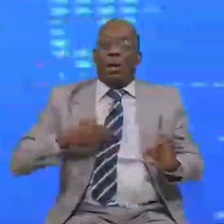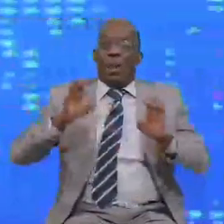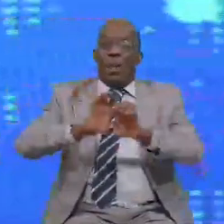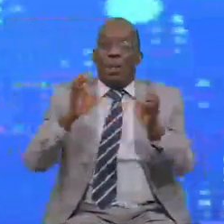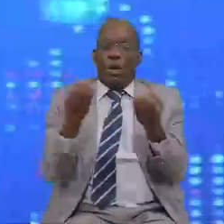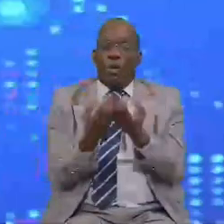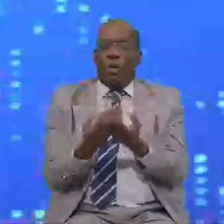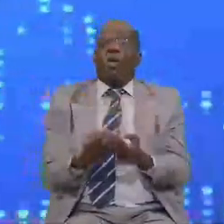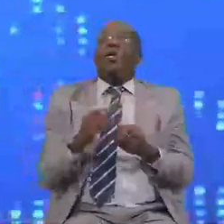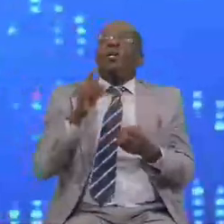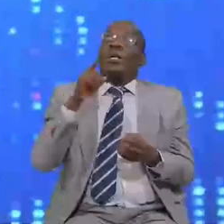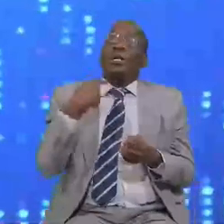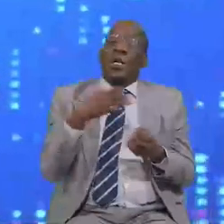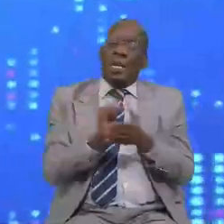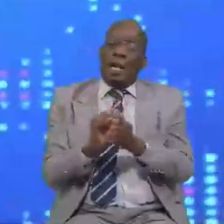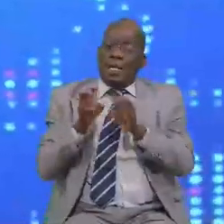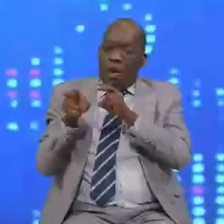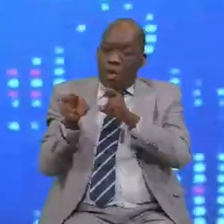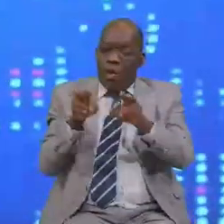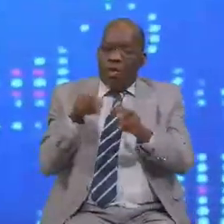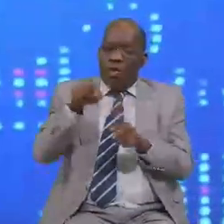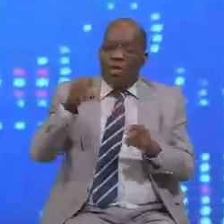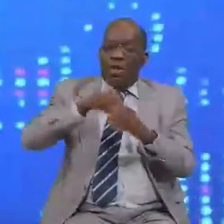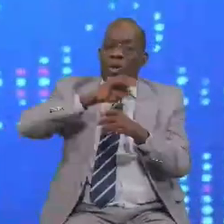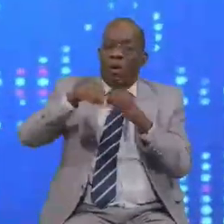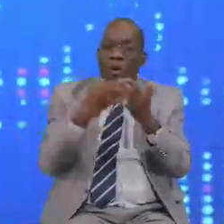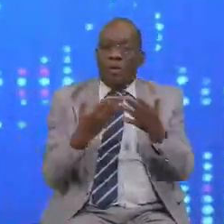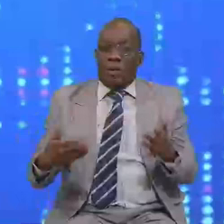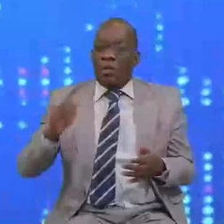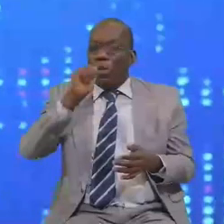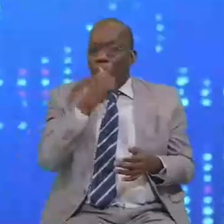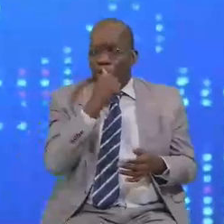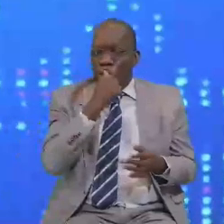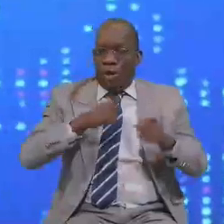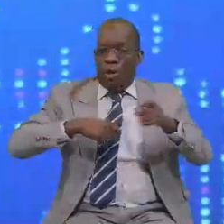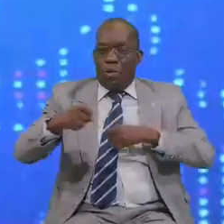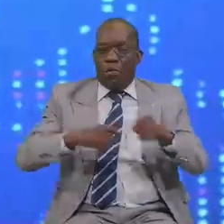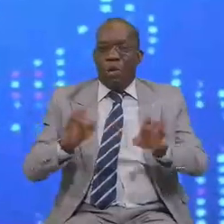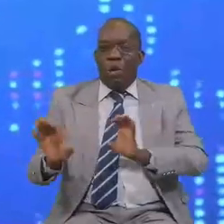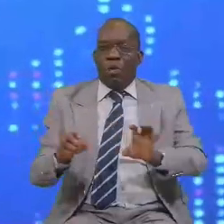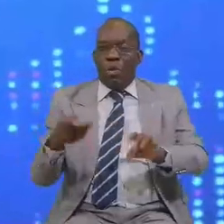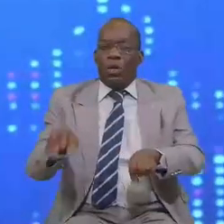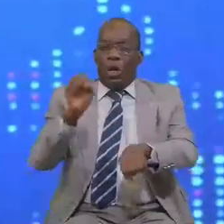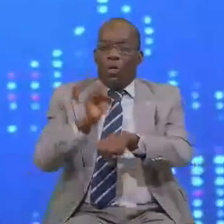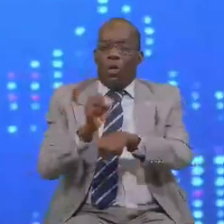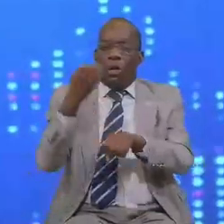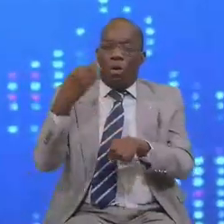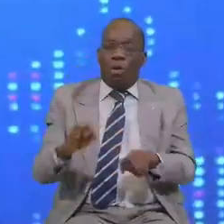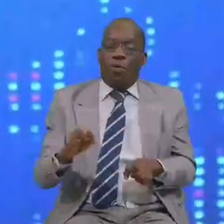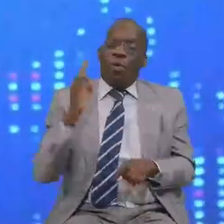en toutes choses, supportons les souffrances, fais l'œuvre d'un évangéliste, remplis bien